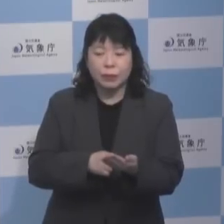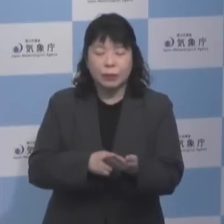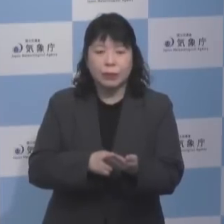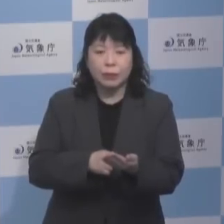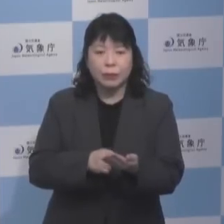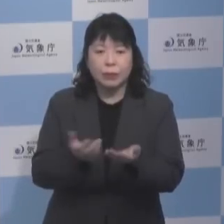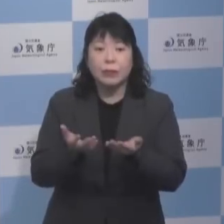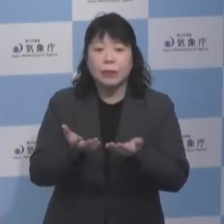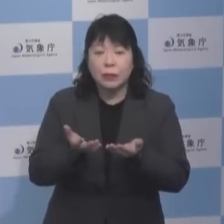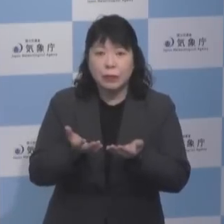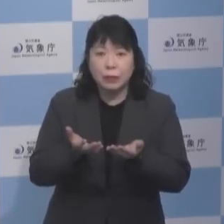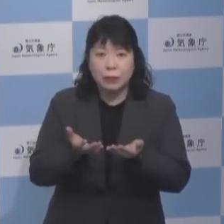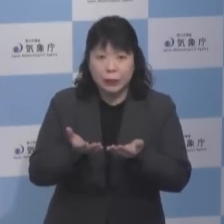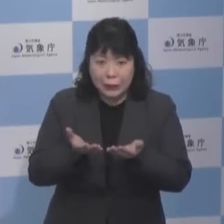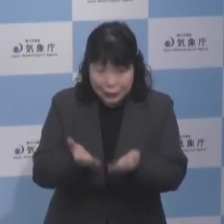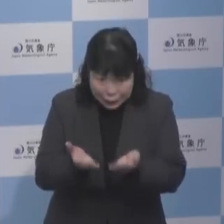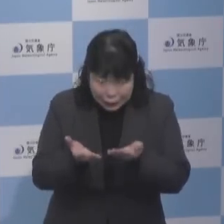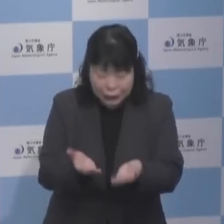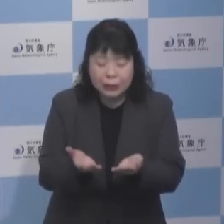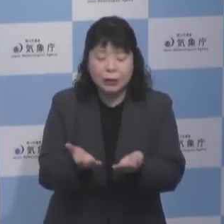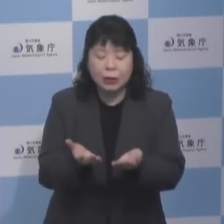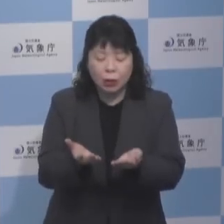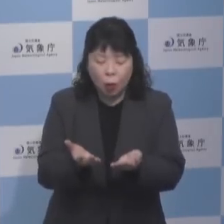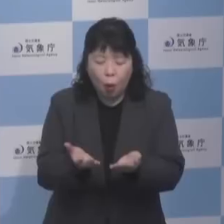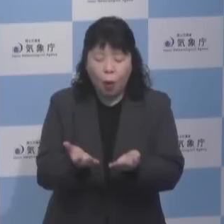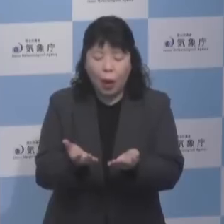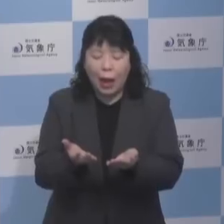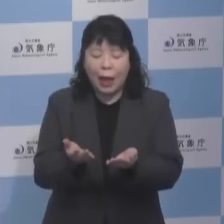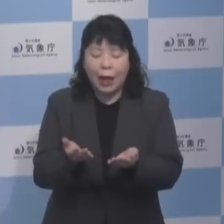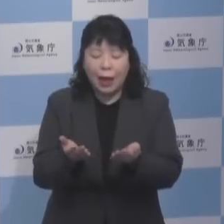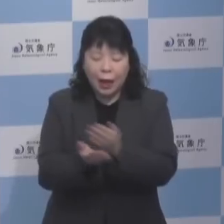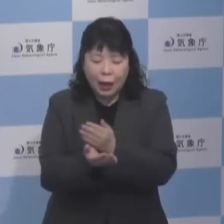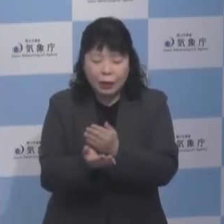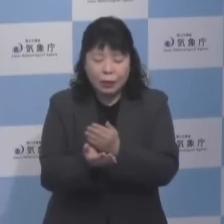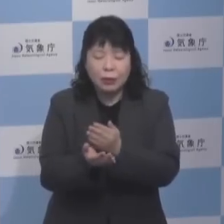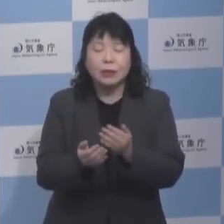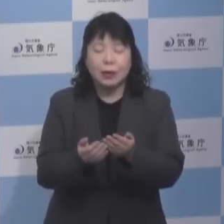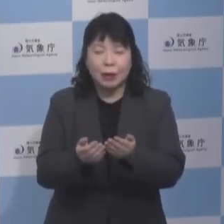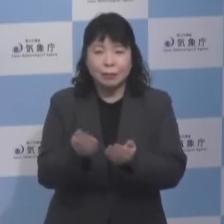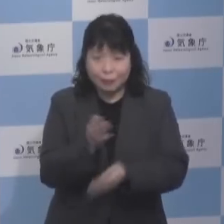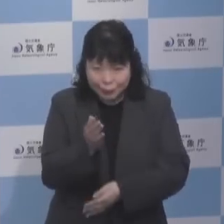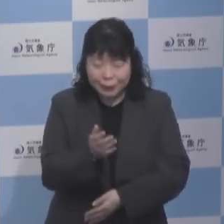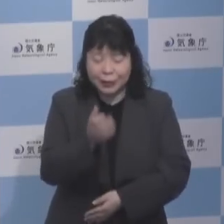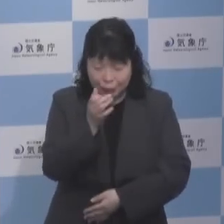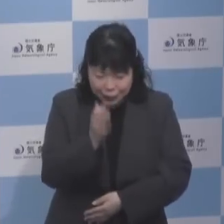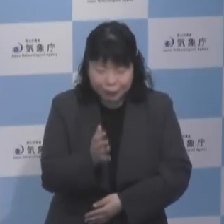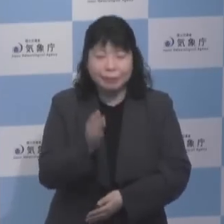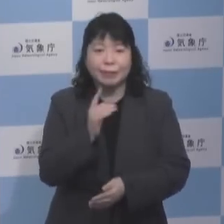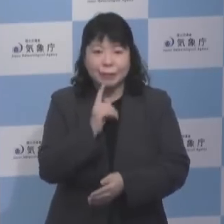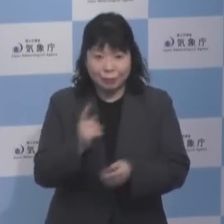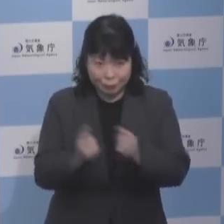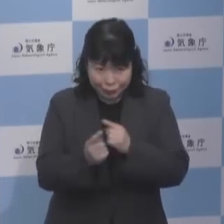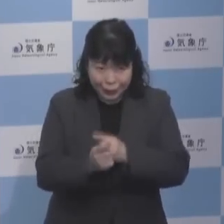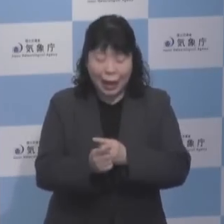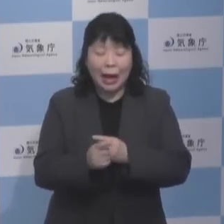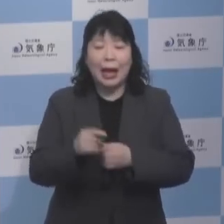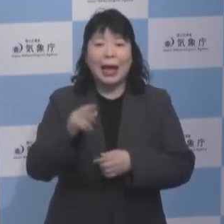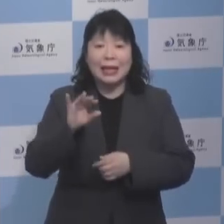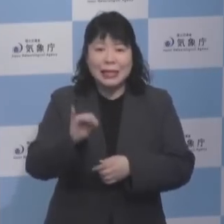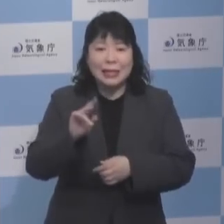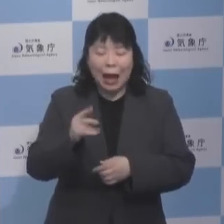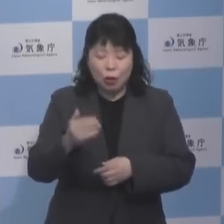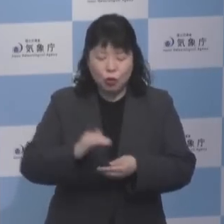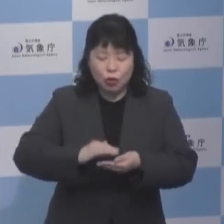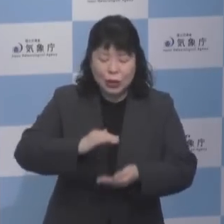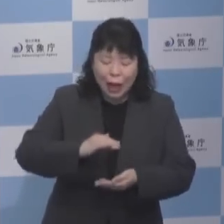震変動域の変化、すいません、地殻変動域の変化、地震活動